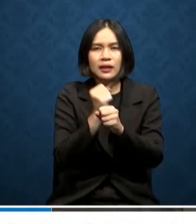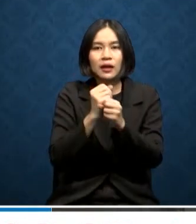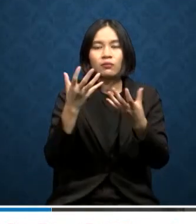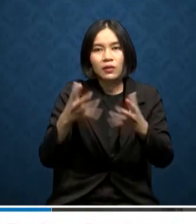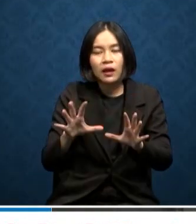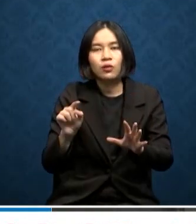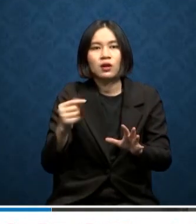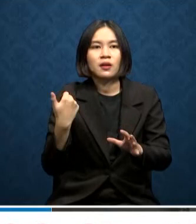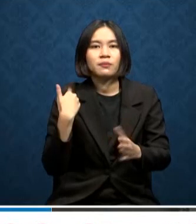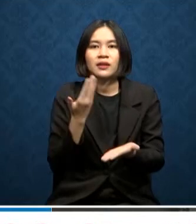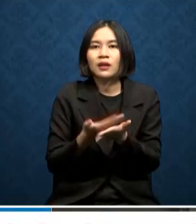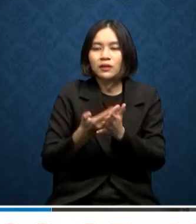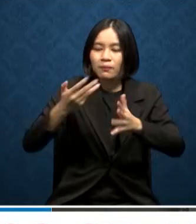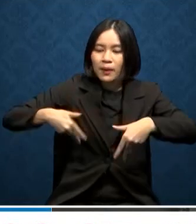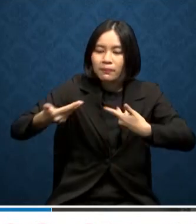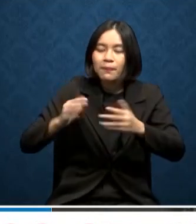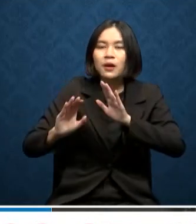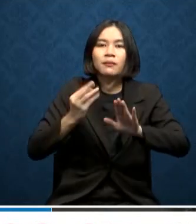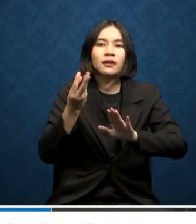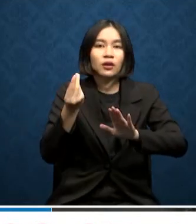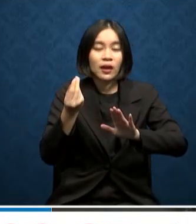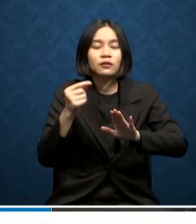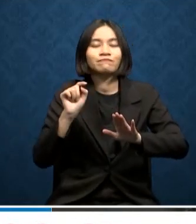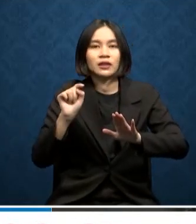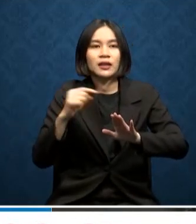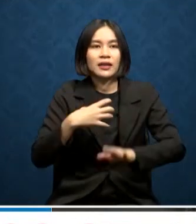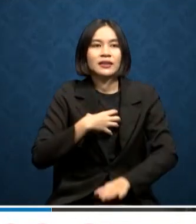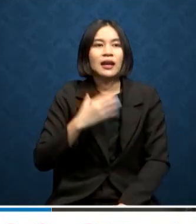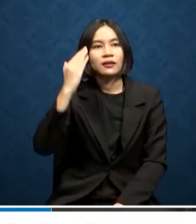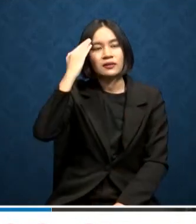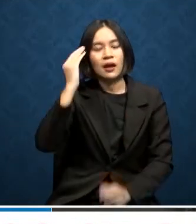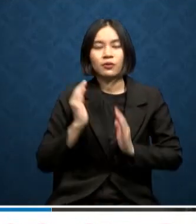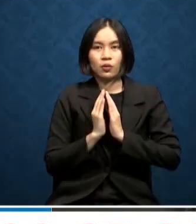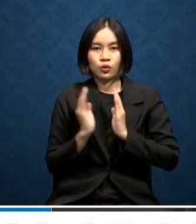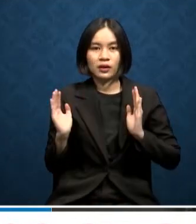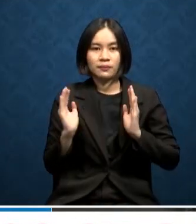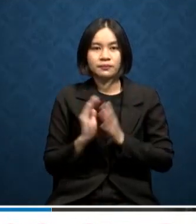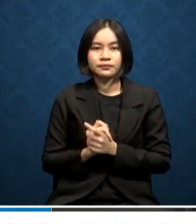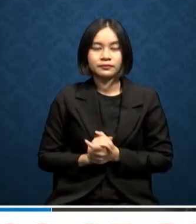มีมูลค่าประมาณสักเท่าไหร่นะครับอันนี้คือสิ่งที่ต้องการอยากทราบครับขอบคุณครับ